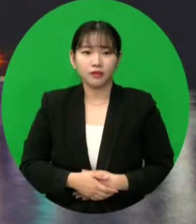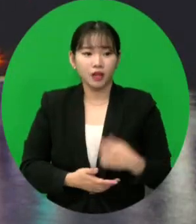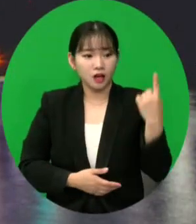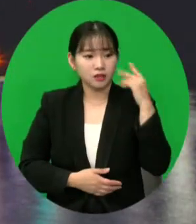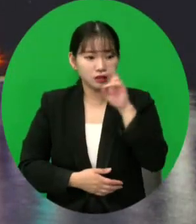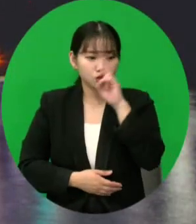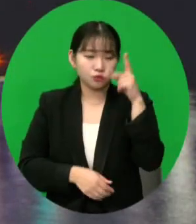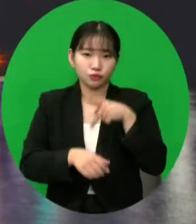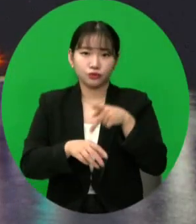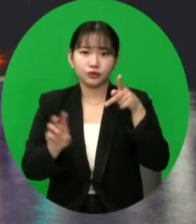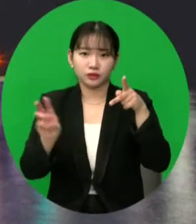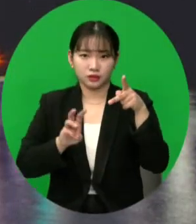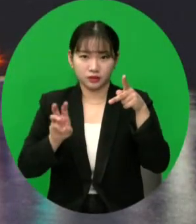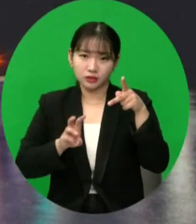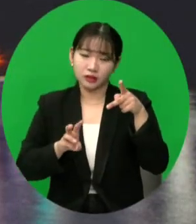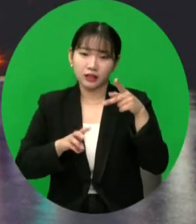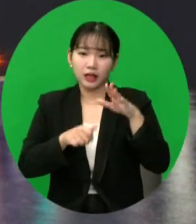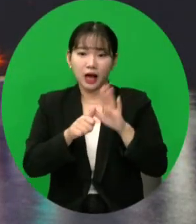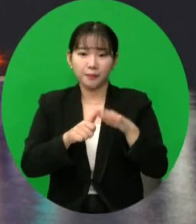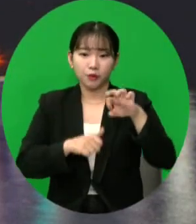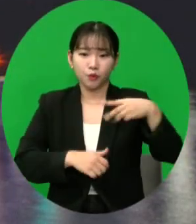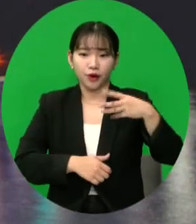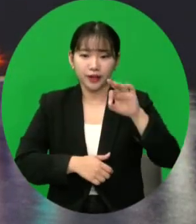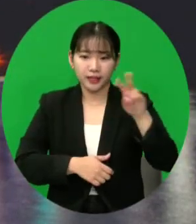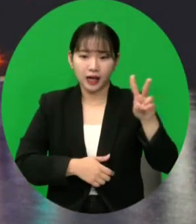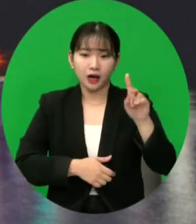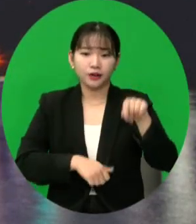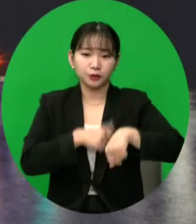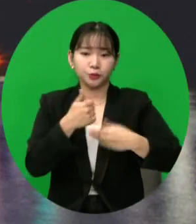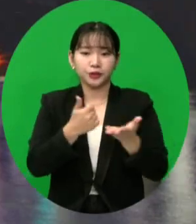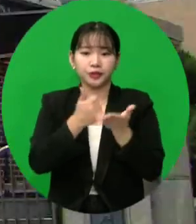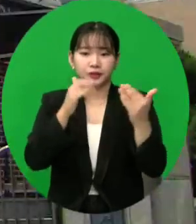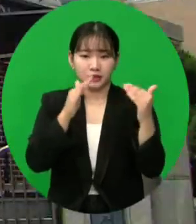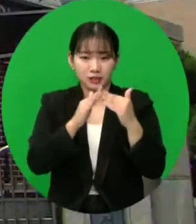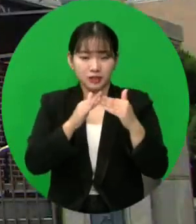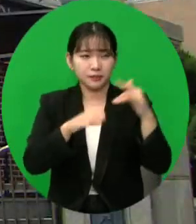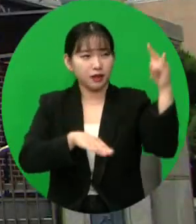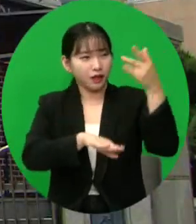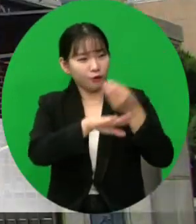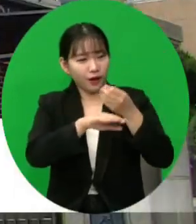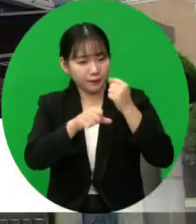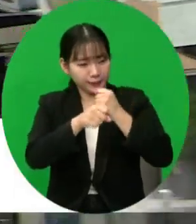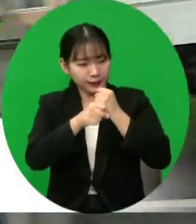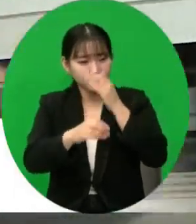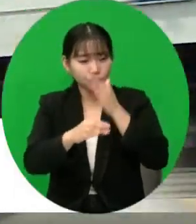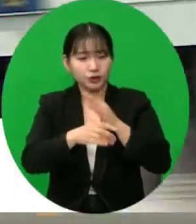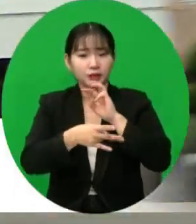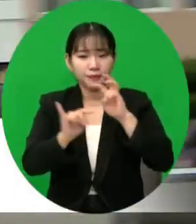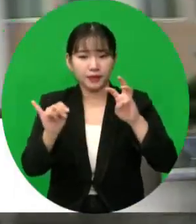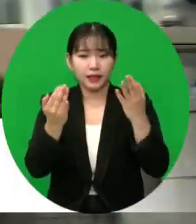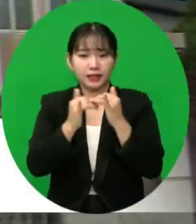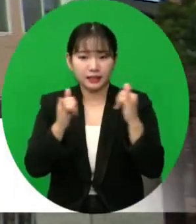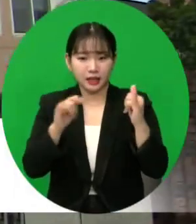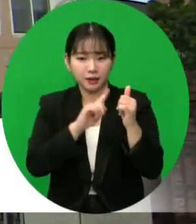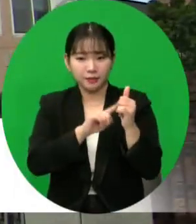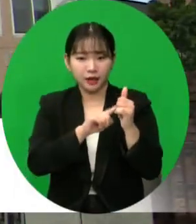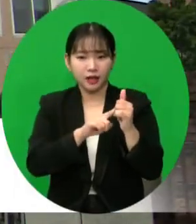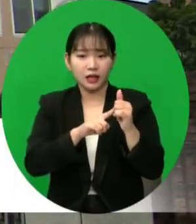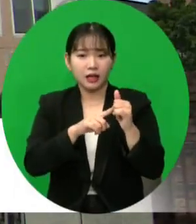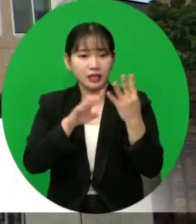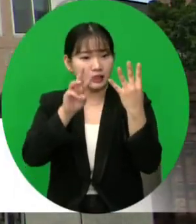어제 오후 2시 30분 쯤 한 평군 월야면 한 축사에서 태양광 설치 작업을 하던 30대 작업자가